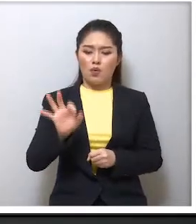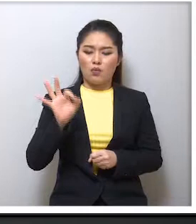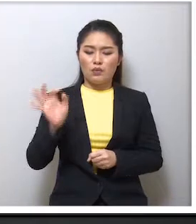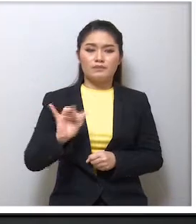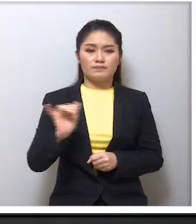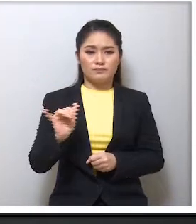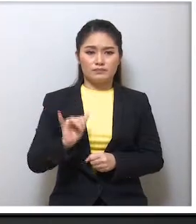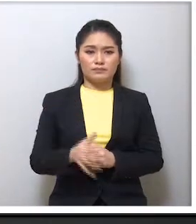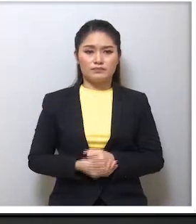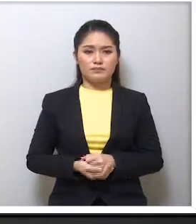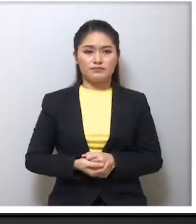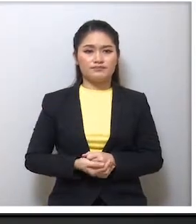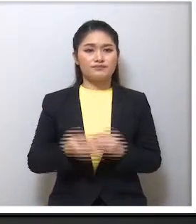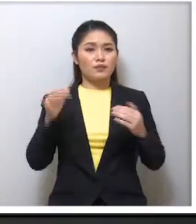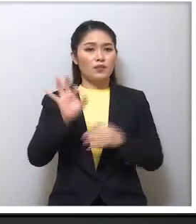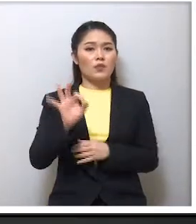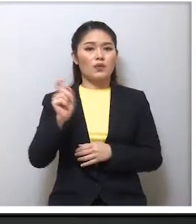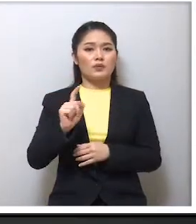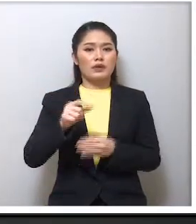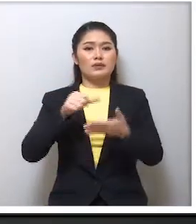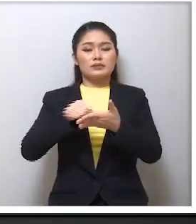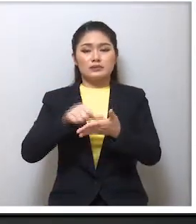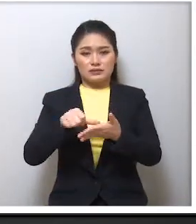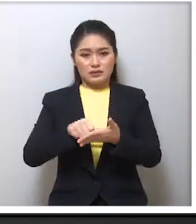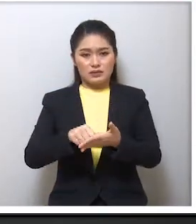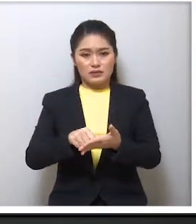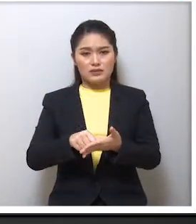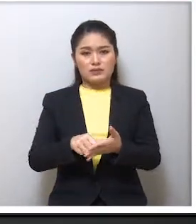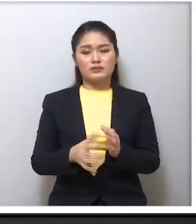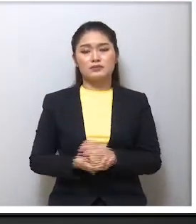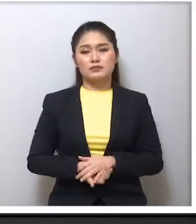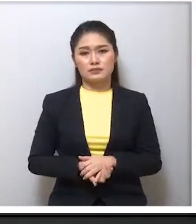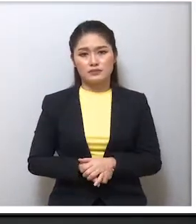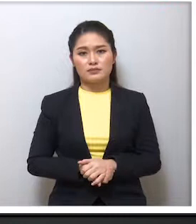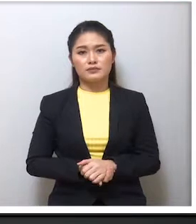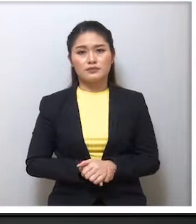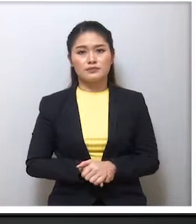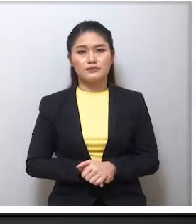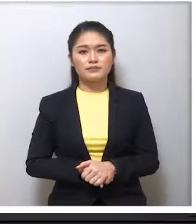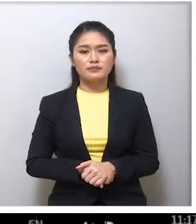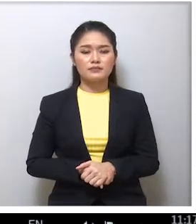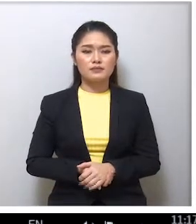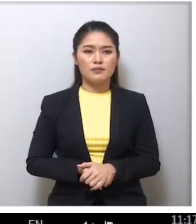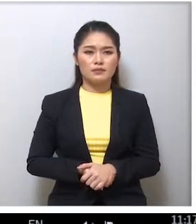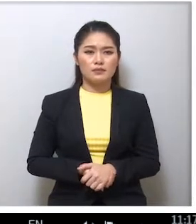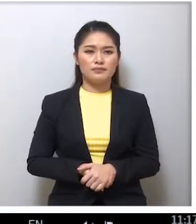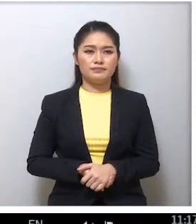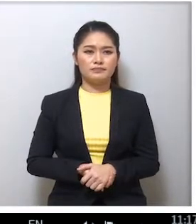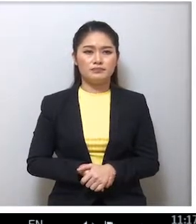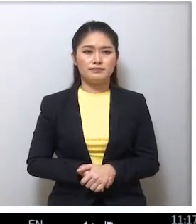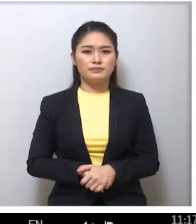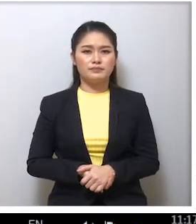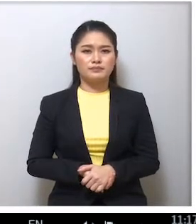ทีเดียวนะครับเราจะกดที่ setting ด้านหลังเราจะกด setting ด้านหลังนะครับ